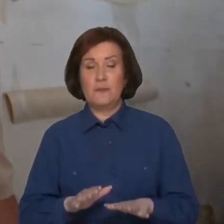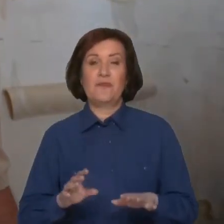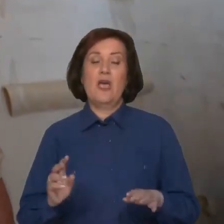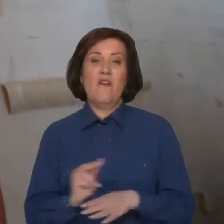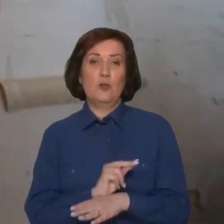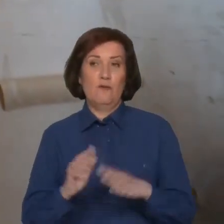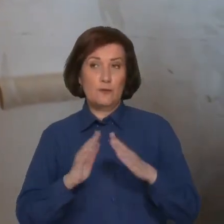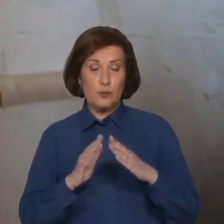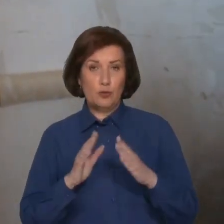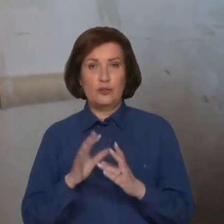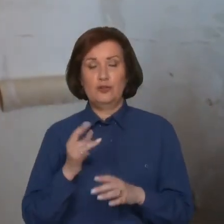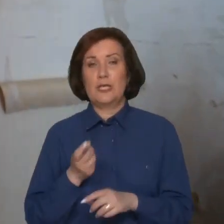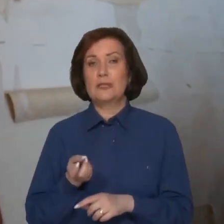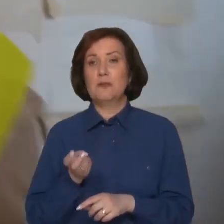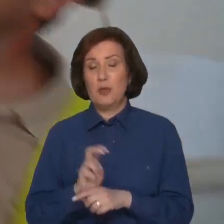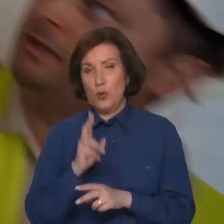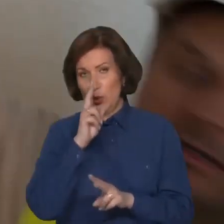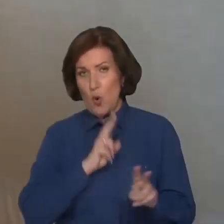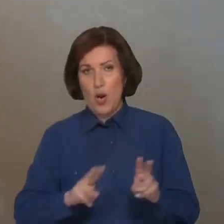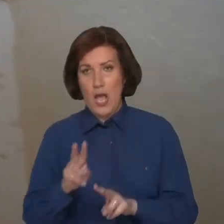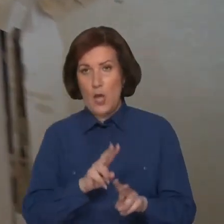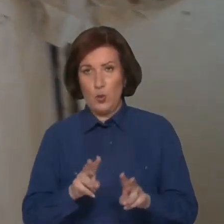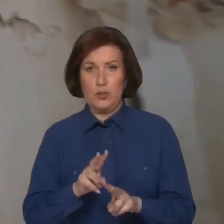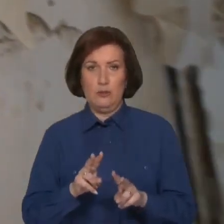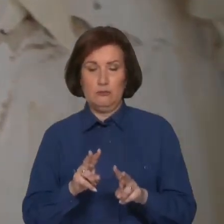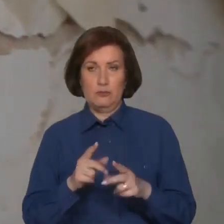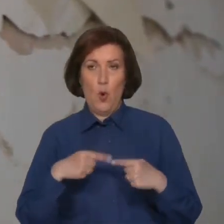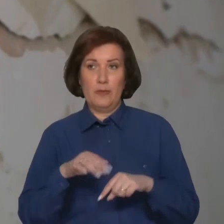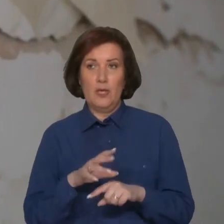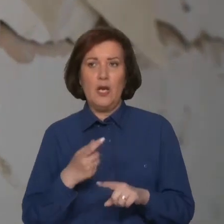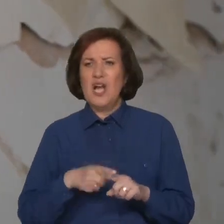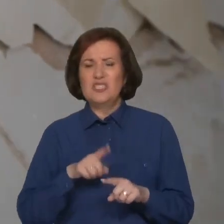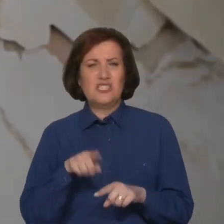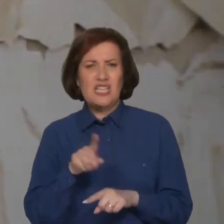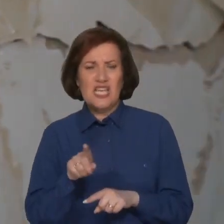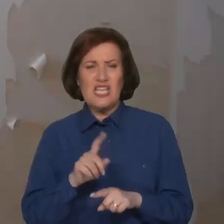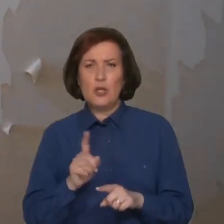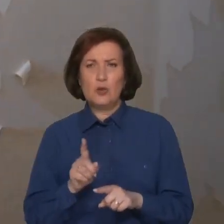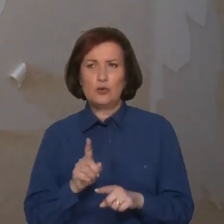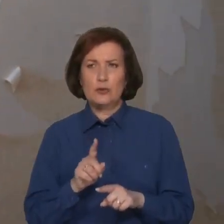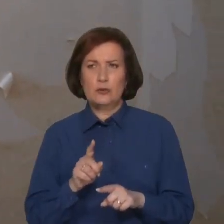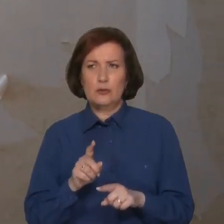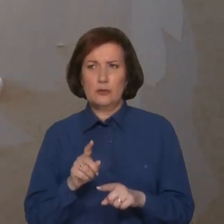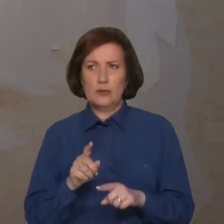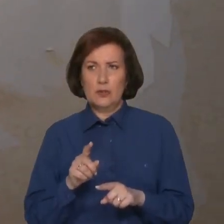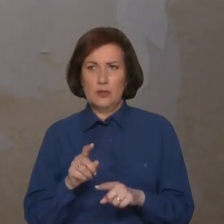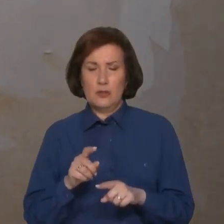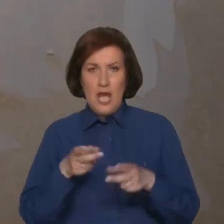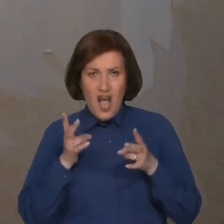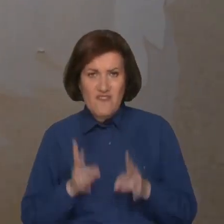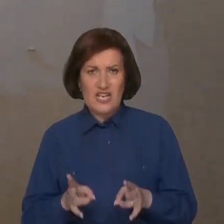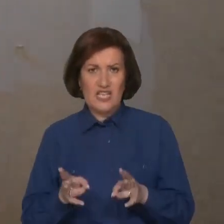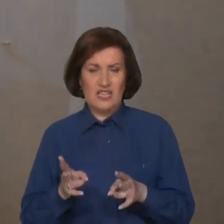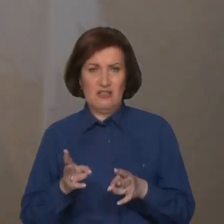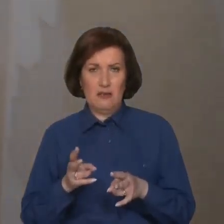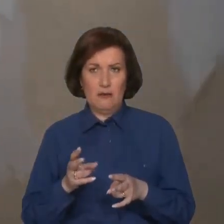відновлювати будинок, ще раз приходять оглянути об'єкт. Це не є признаком того, що воно панели. Аварійний тип